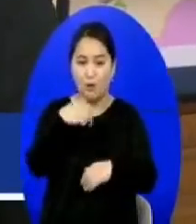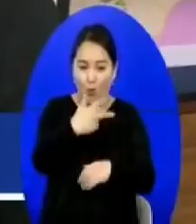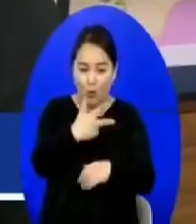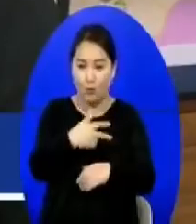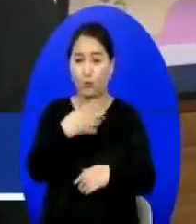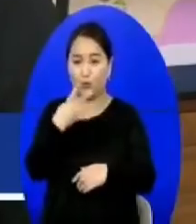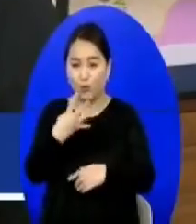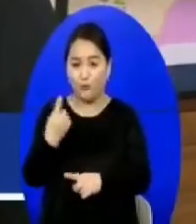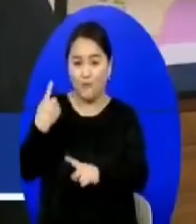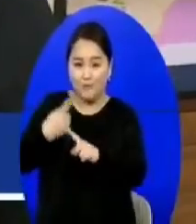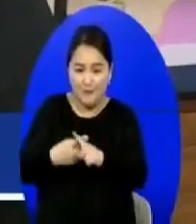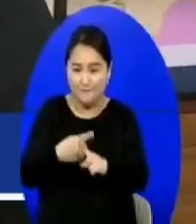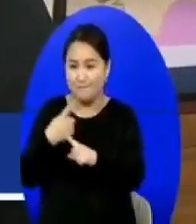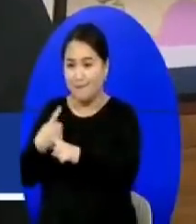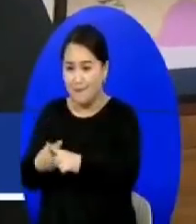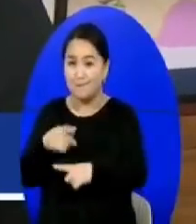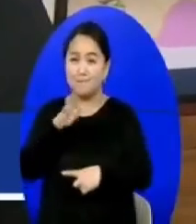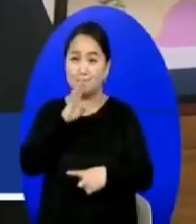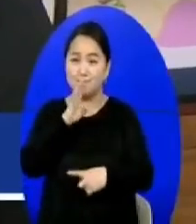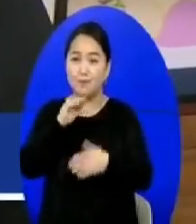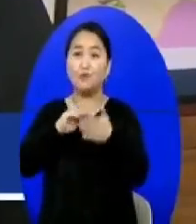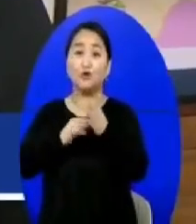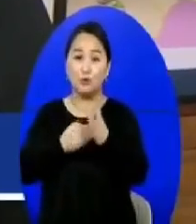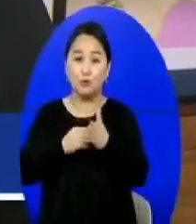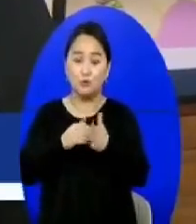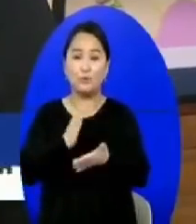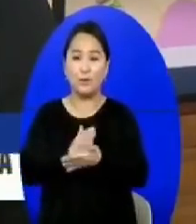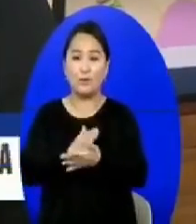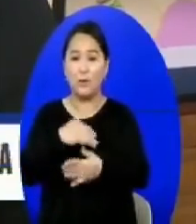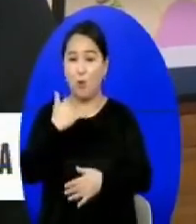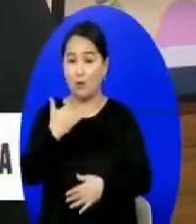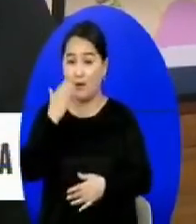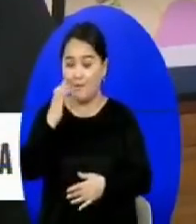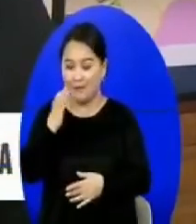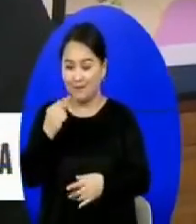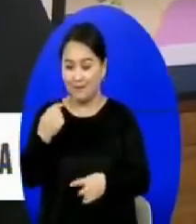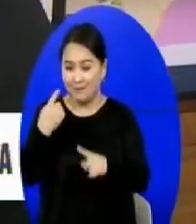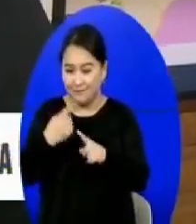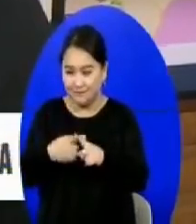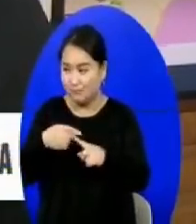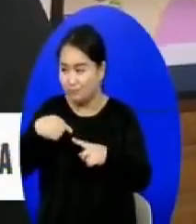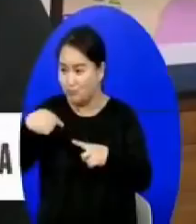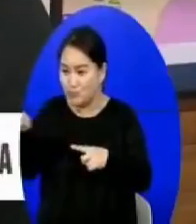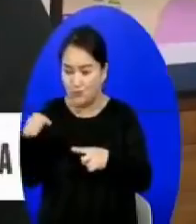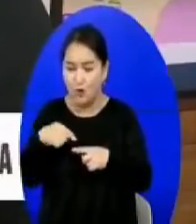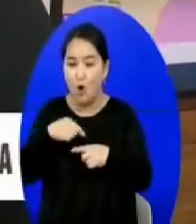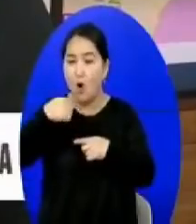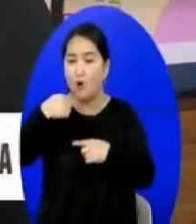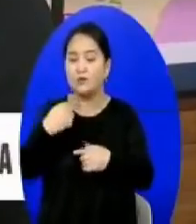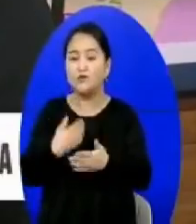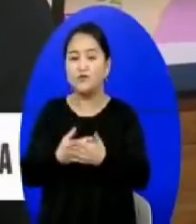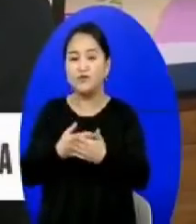маргааш хэмжээнд. А мөн Улаанбаатар талаас ч нэмэлт ирэлт үүсэж байна. Ялангуяа ойрхны чиглэлд одоо